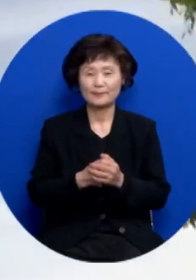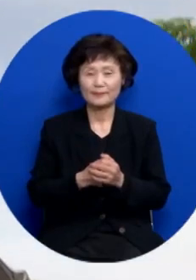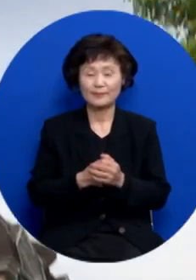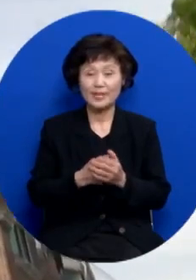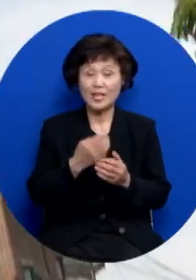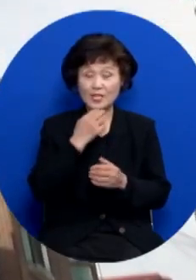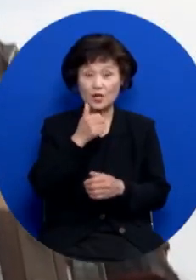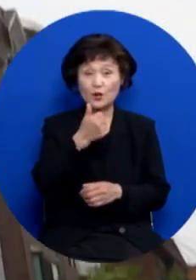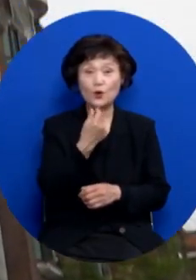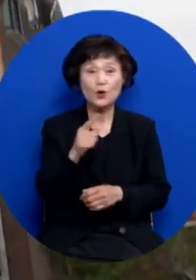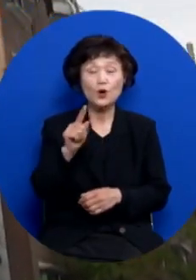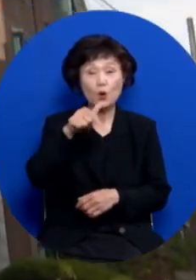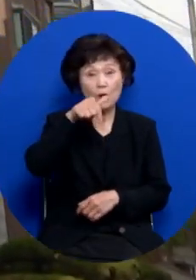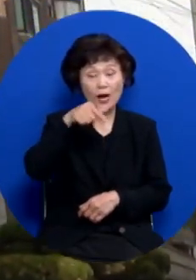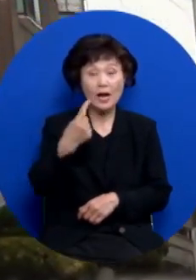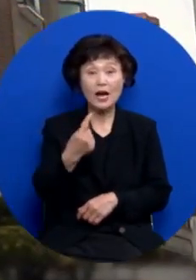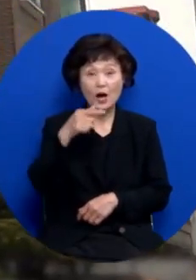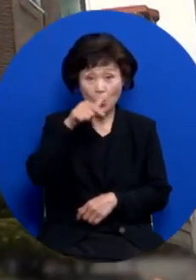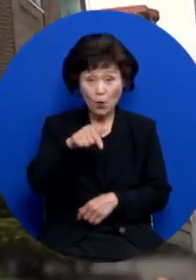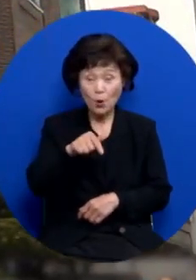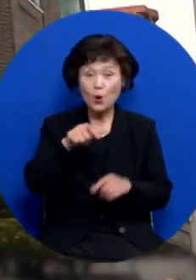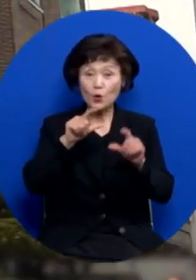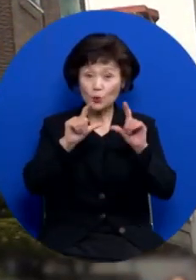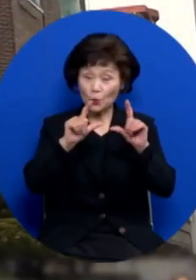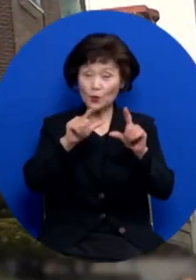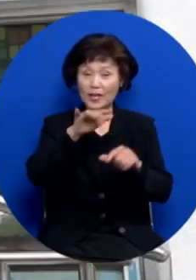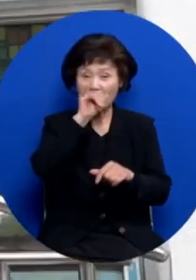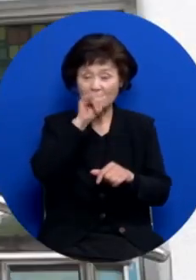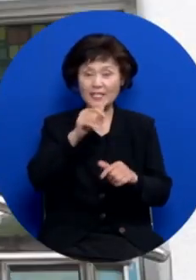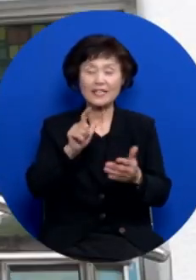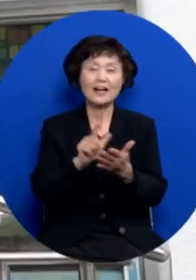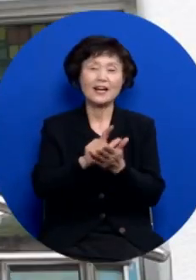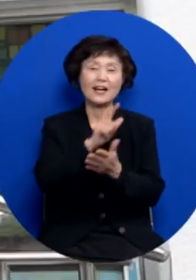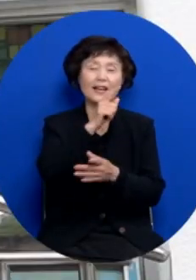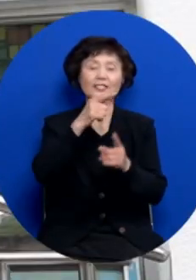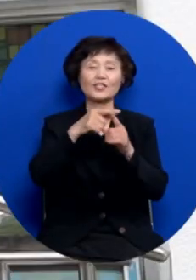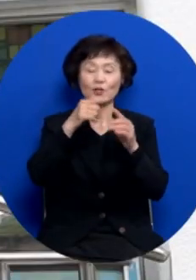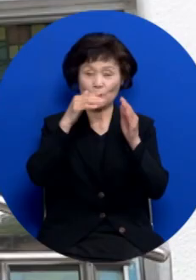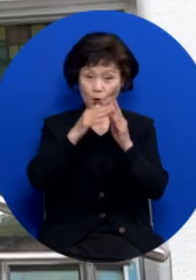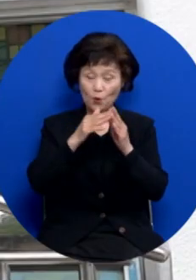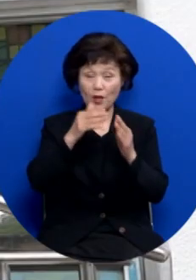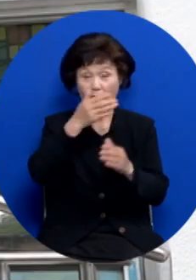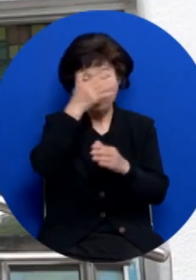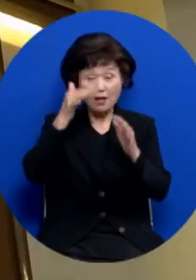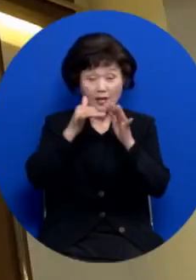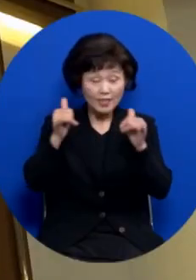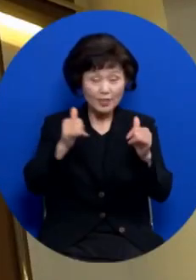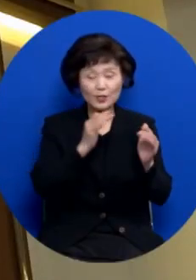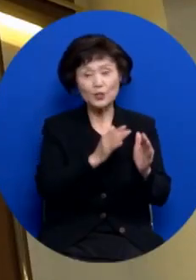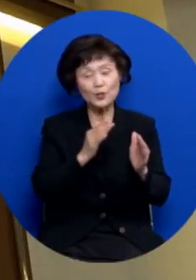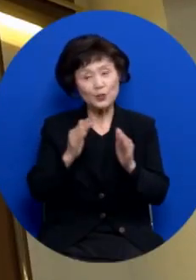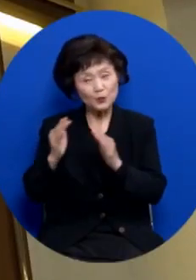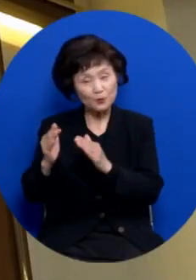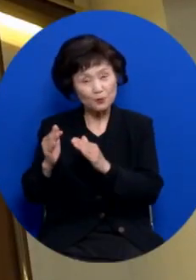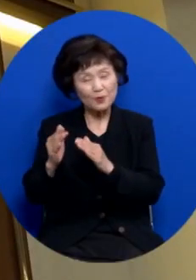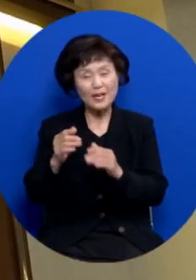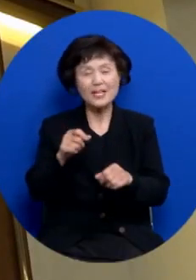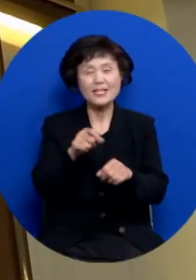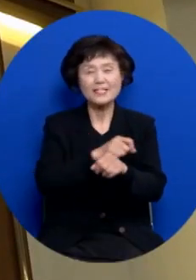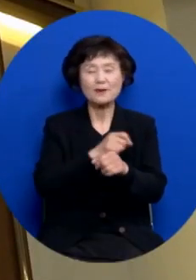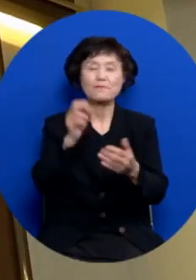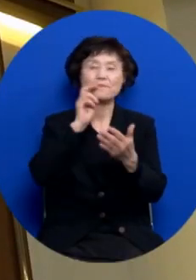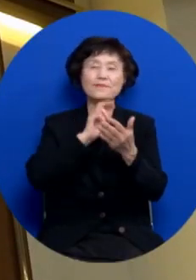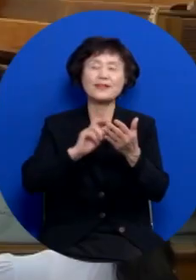서울 화곡동에 위치한 강서교회. 오늘은 이곳 청년들이 준비한 특별한 찬양 집회 해피투게더가 열리는